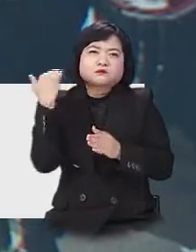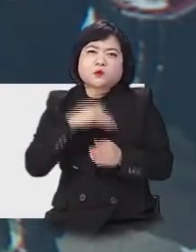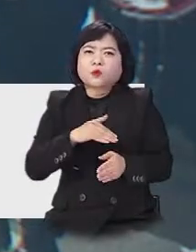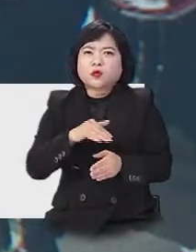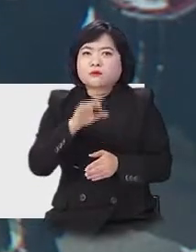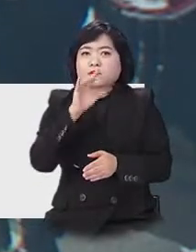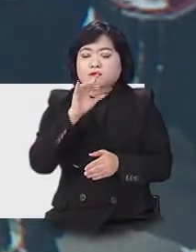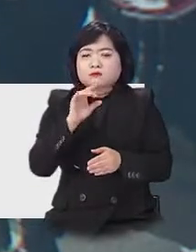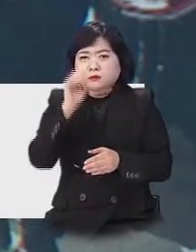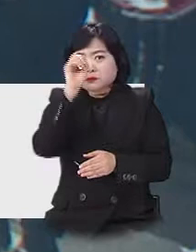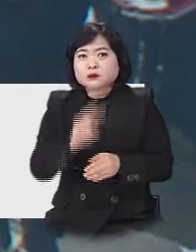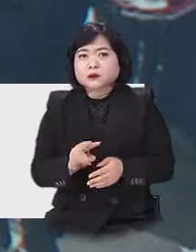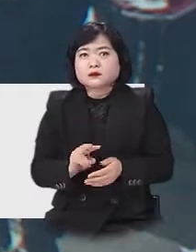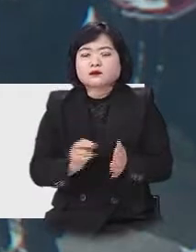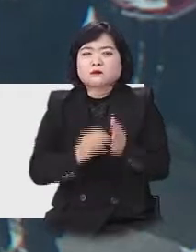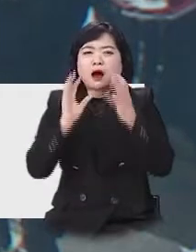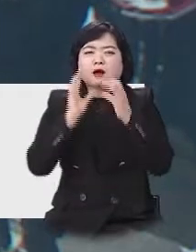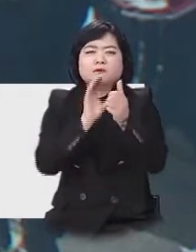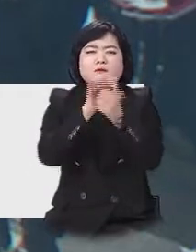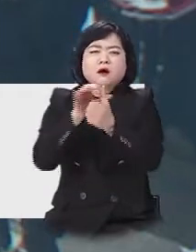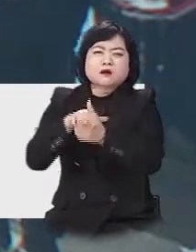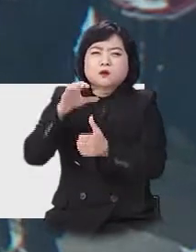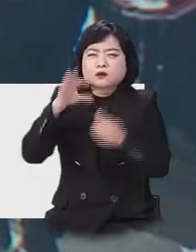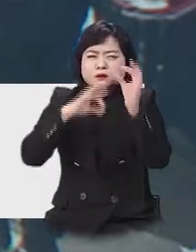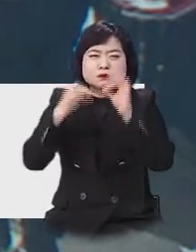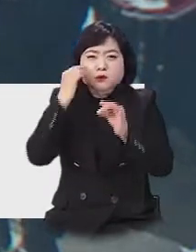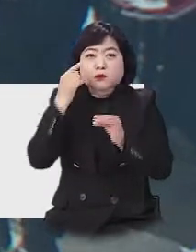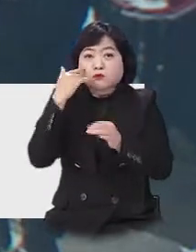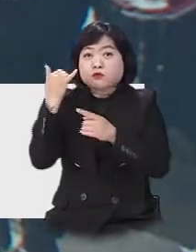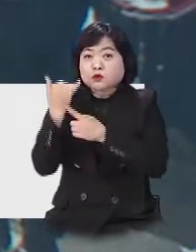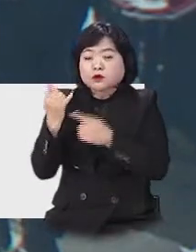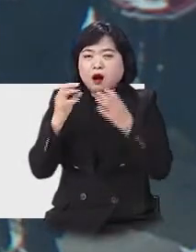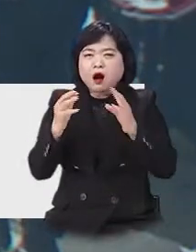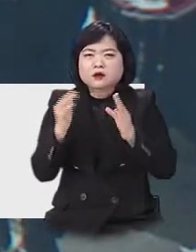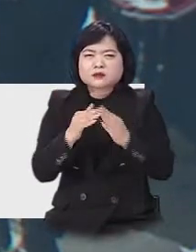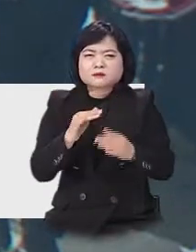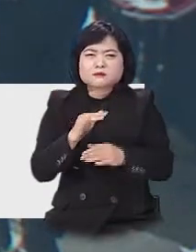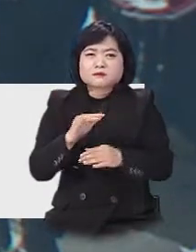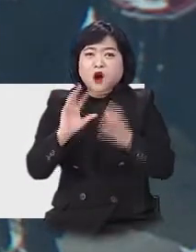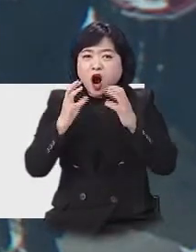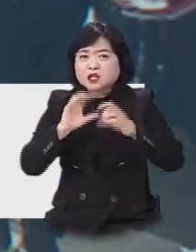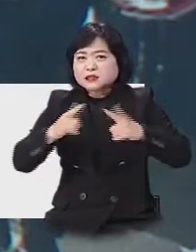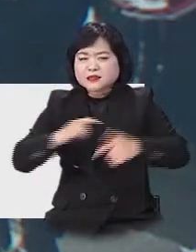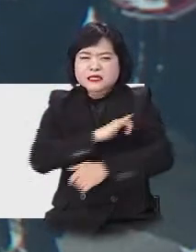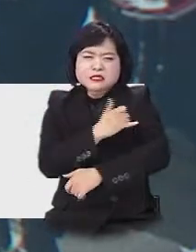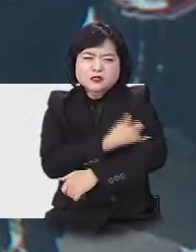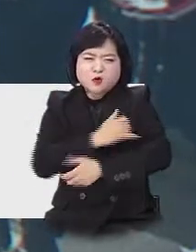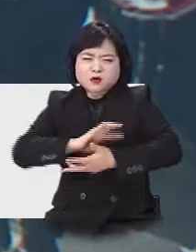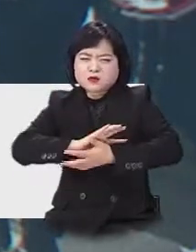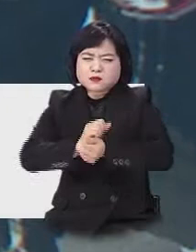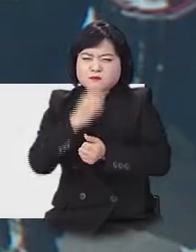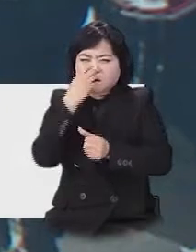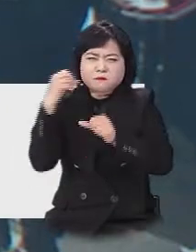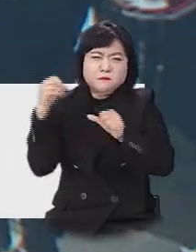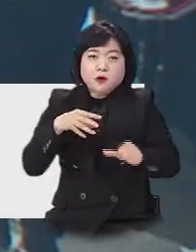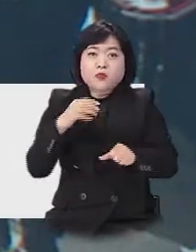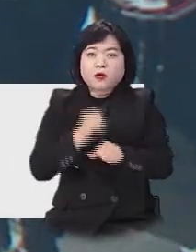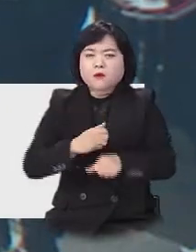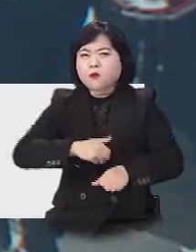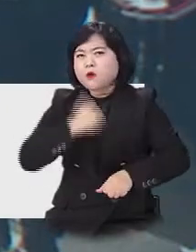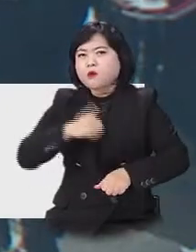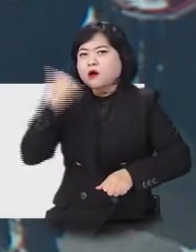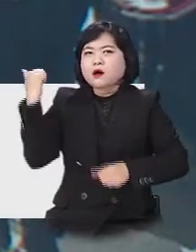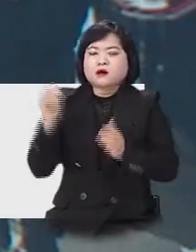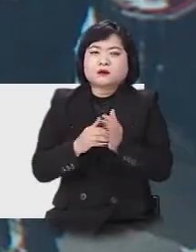맞았습니다. 당장 아이들을 맡길 곳을 찾지 못한 부모들은 어린이들의 인권이 철저히 짓밟혔다며 분통을 터뜨렸는데